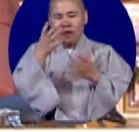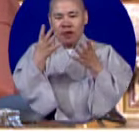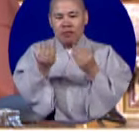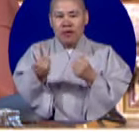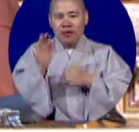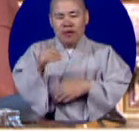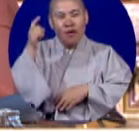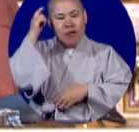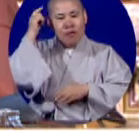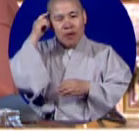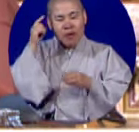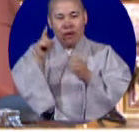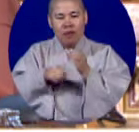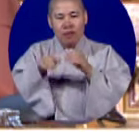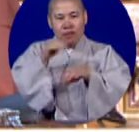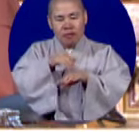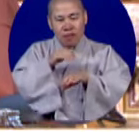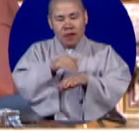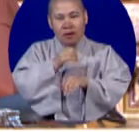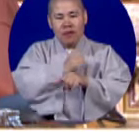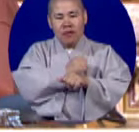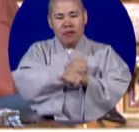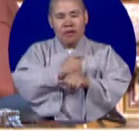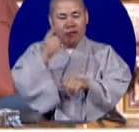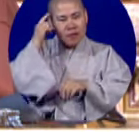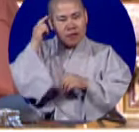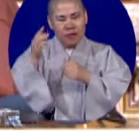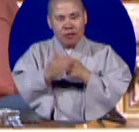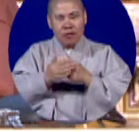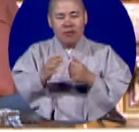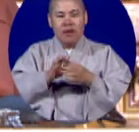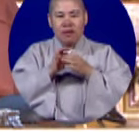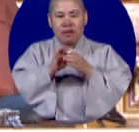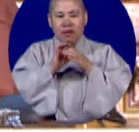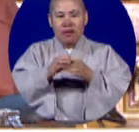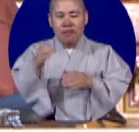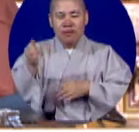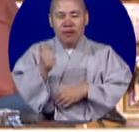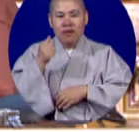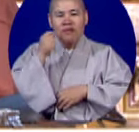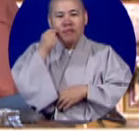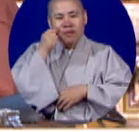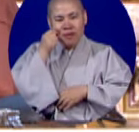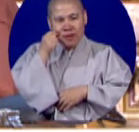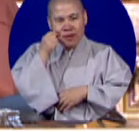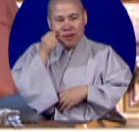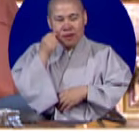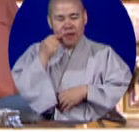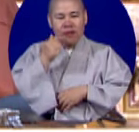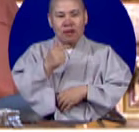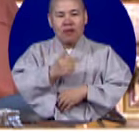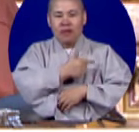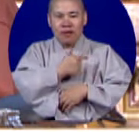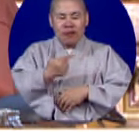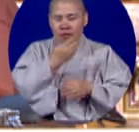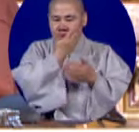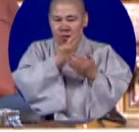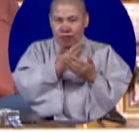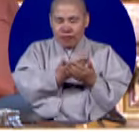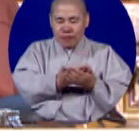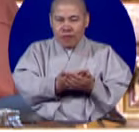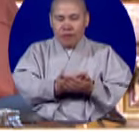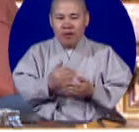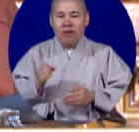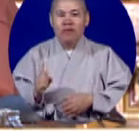왜 그런 거를 하겠냐 이래가지고 관심을 못 갖게 됩니다. 그래서 이게 굉장히 중요한 그